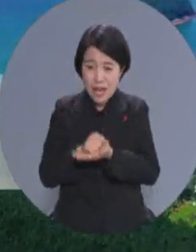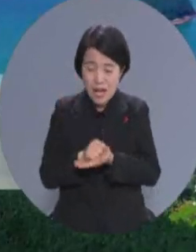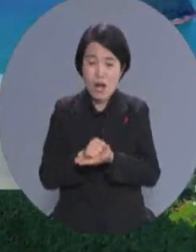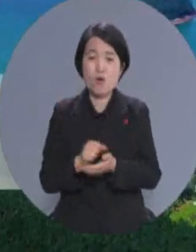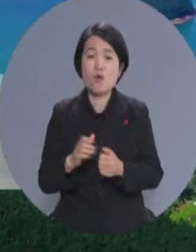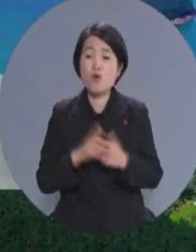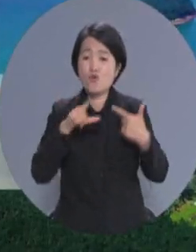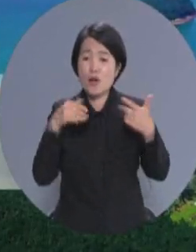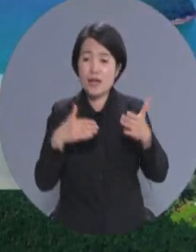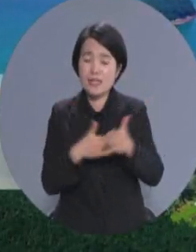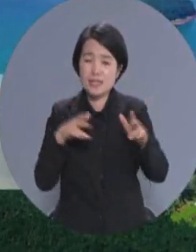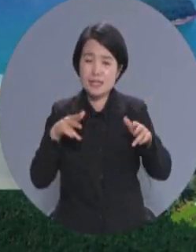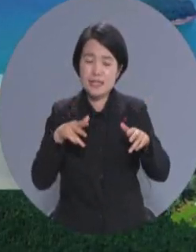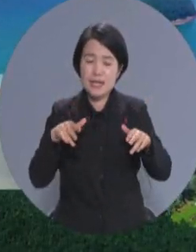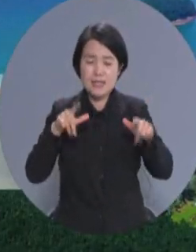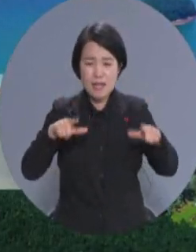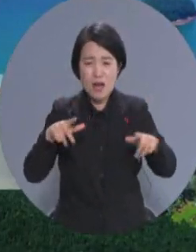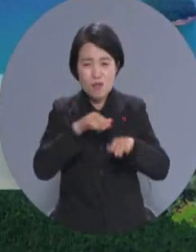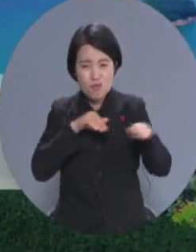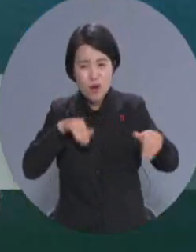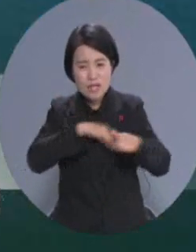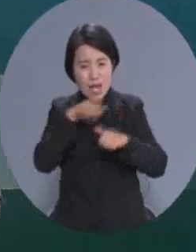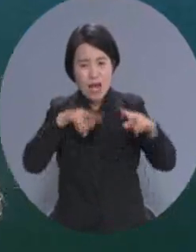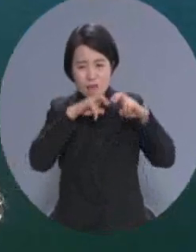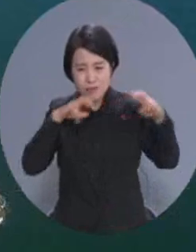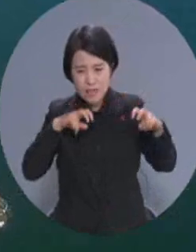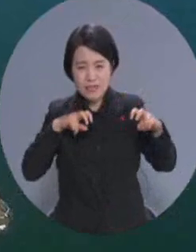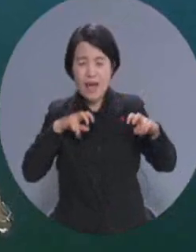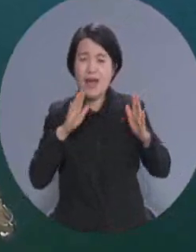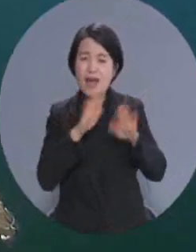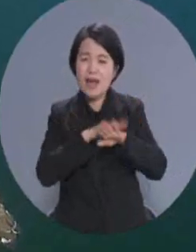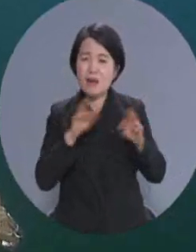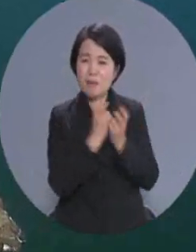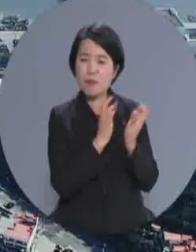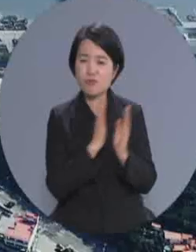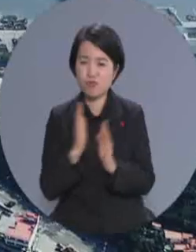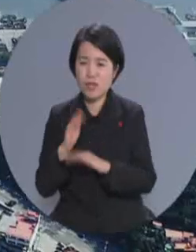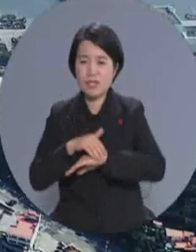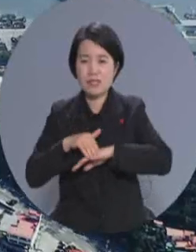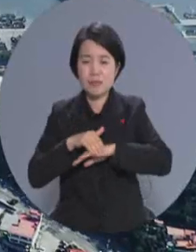6월까지 지역의 교통 여건을 분석해 체계적인 대책을 수립할 방침입니다